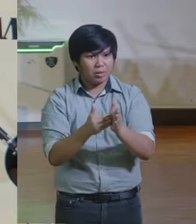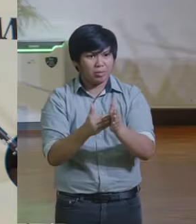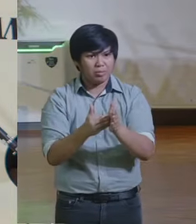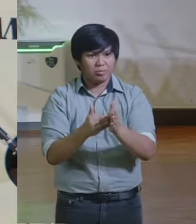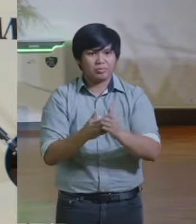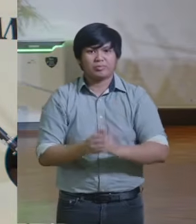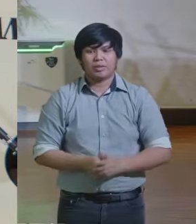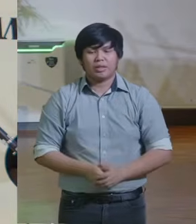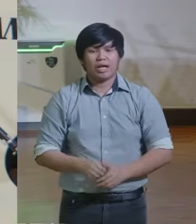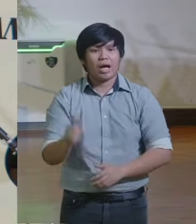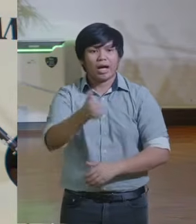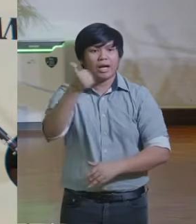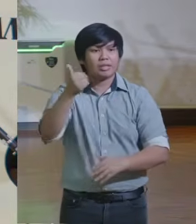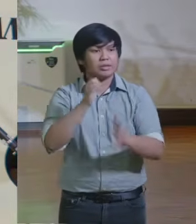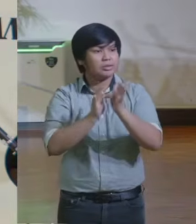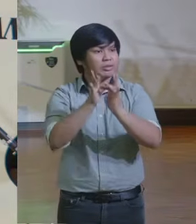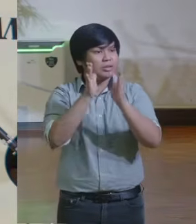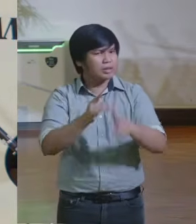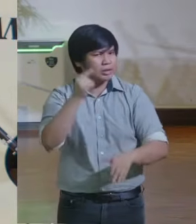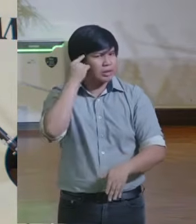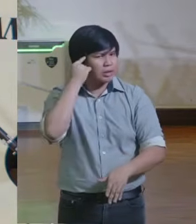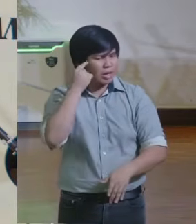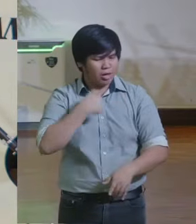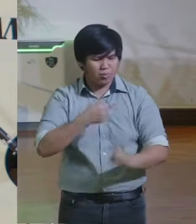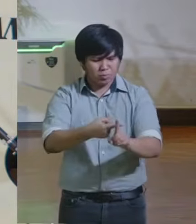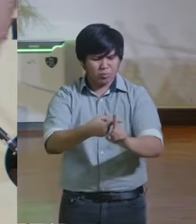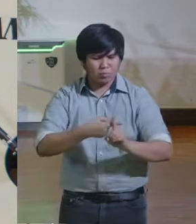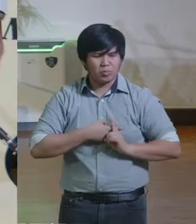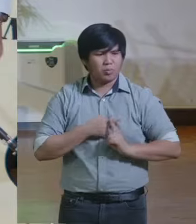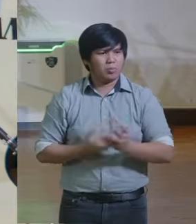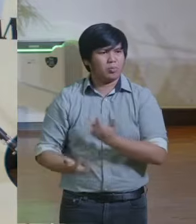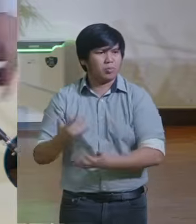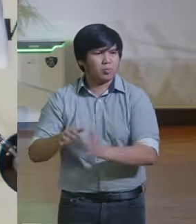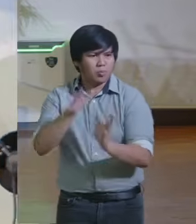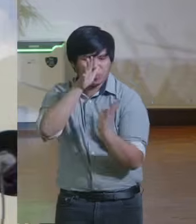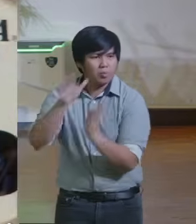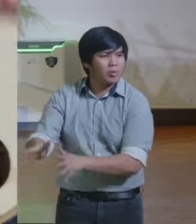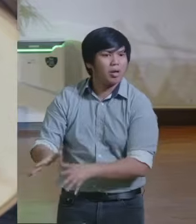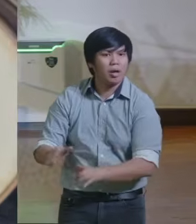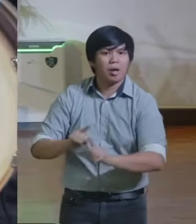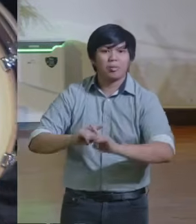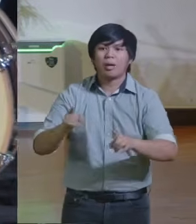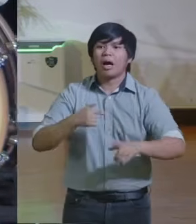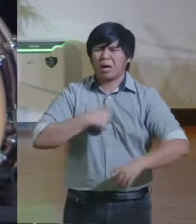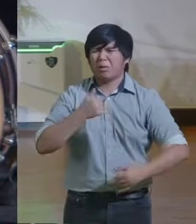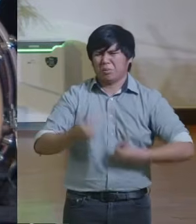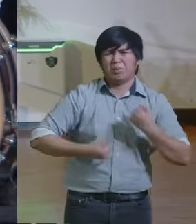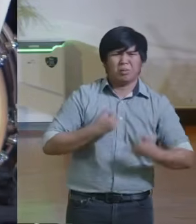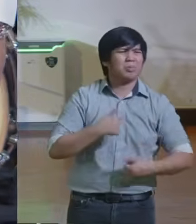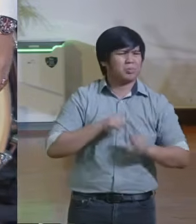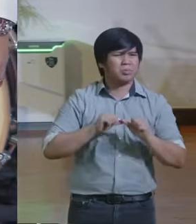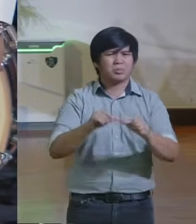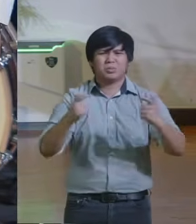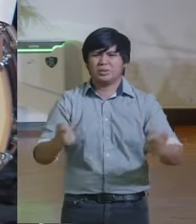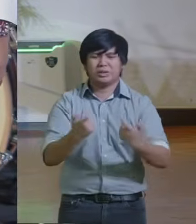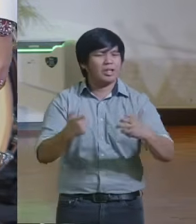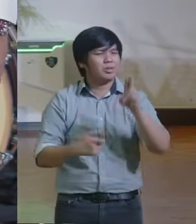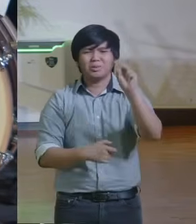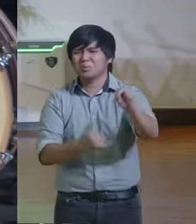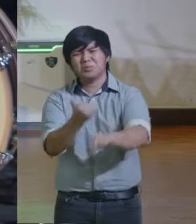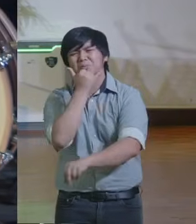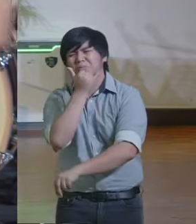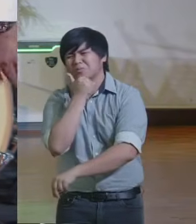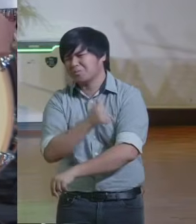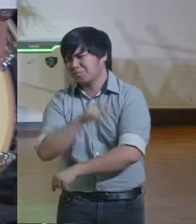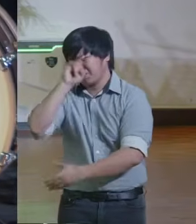Ang ibang Kristiyano, gusto lang nila maligtas sila mula sa impyerno, pero gusto nila happy-happy pa rin.